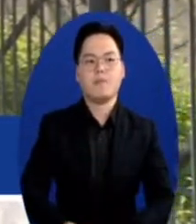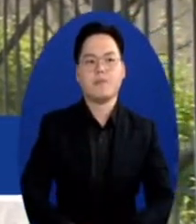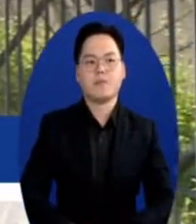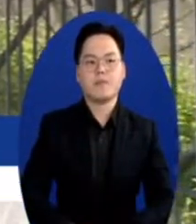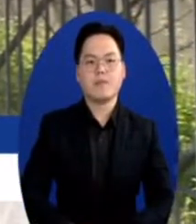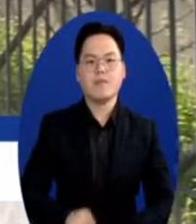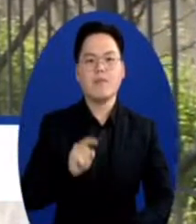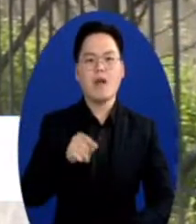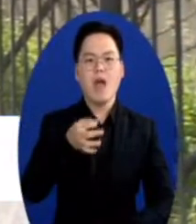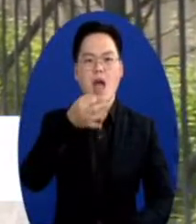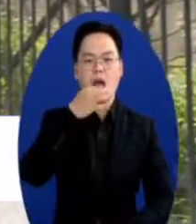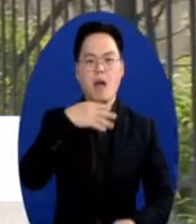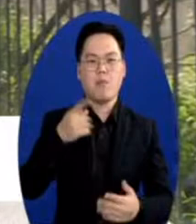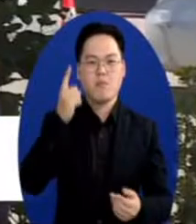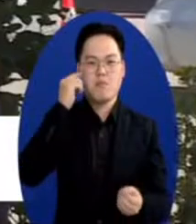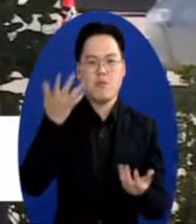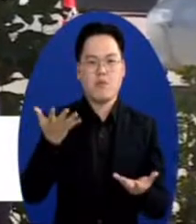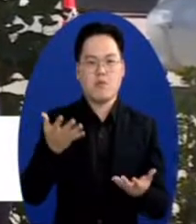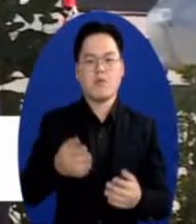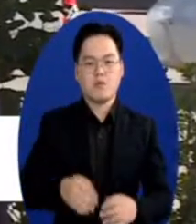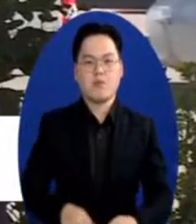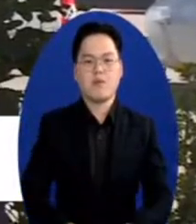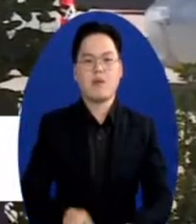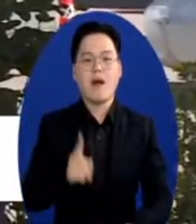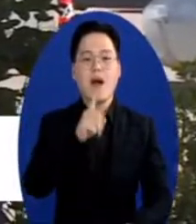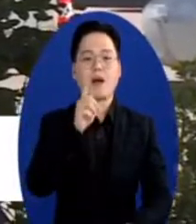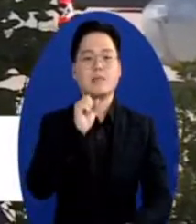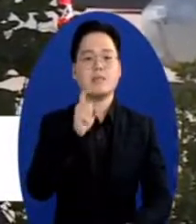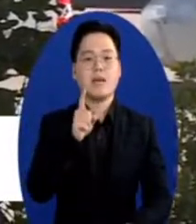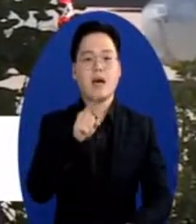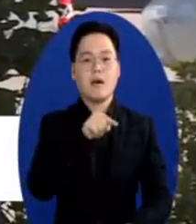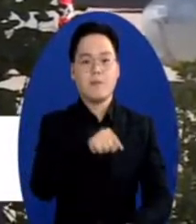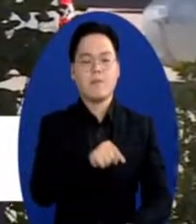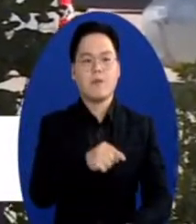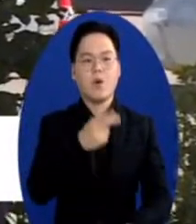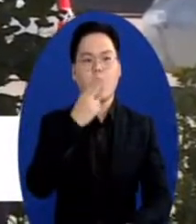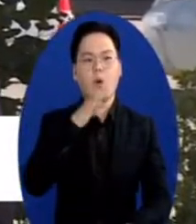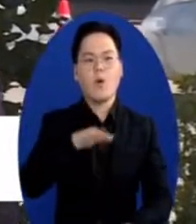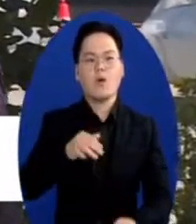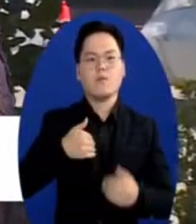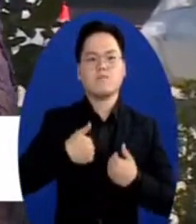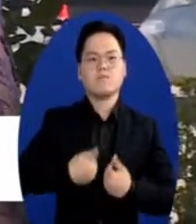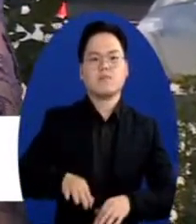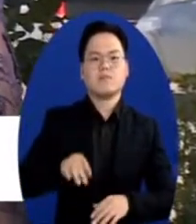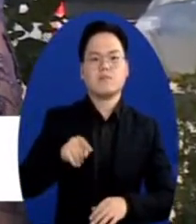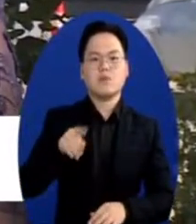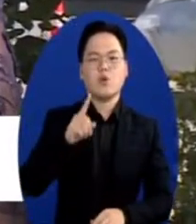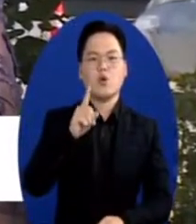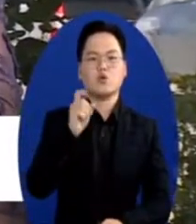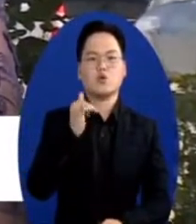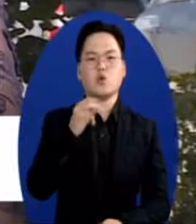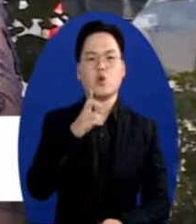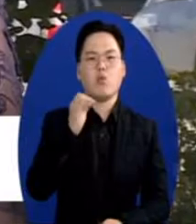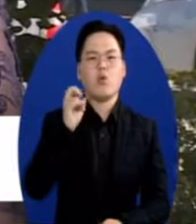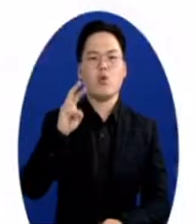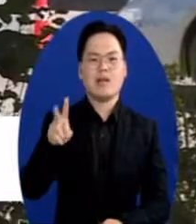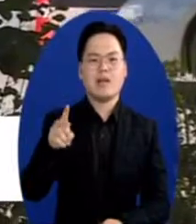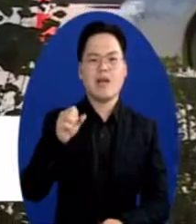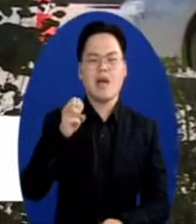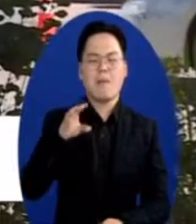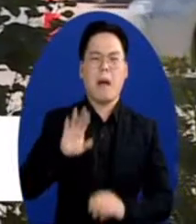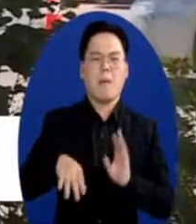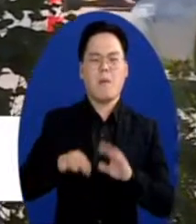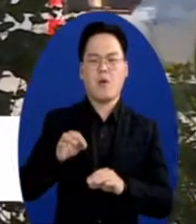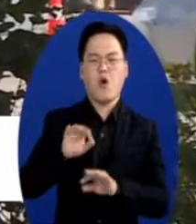одоо тэр нь одоо ямар ч юм төгөл өгч байгаа юм бүү юм. Зах дээр бол тэр хүүхд мөхдүүд зулбурдаг барьдаг эмгэлэрс төрөл төрлийн байд юм байл